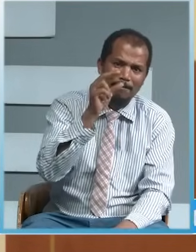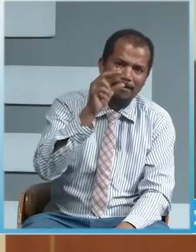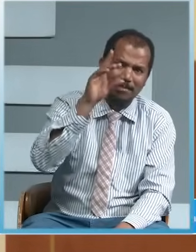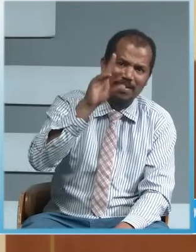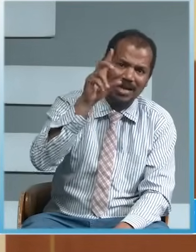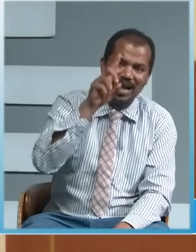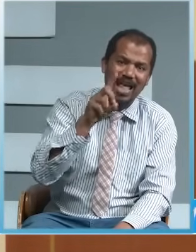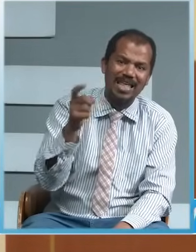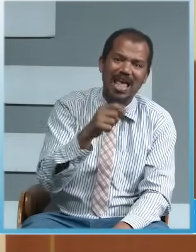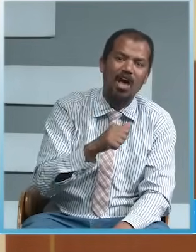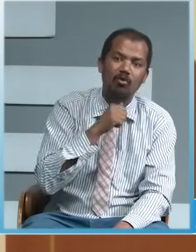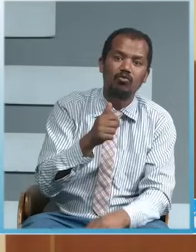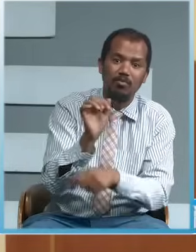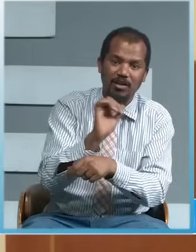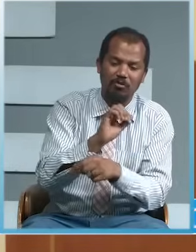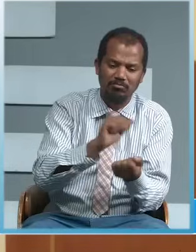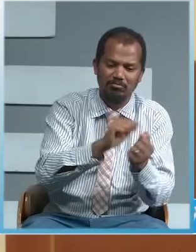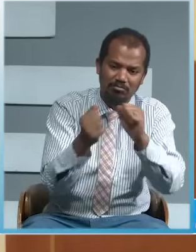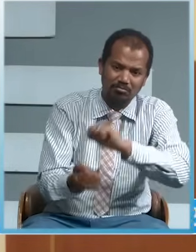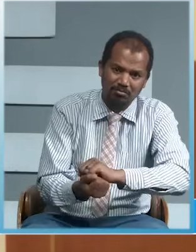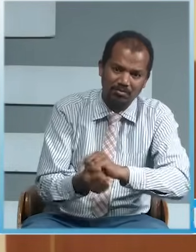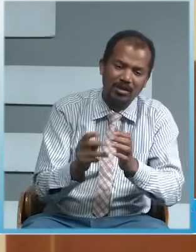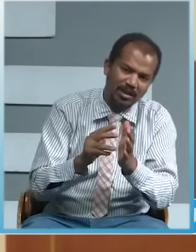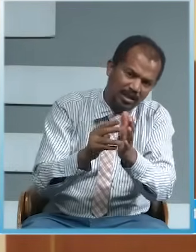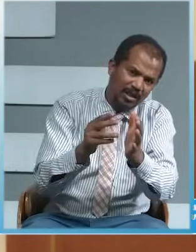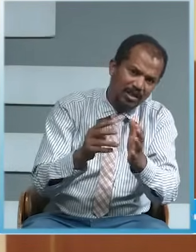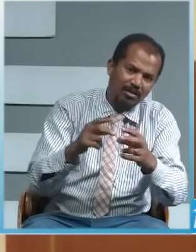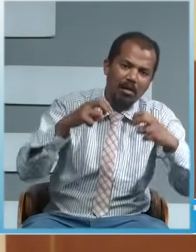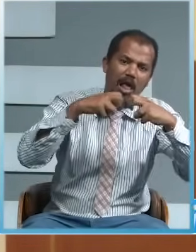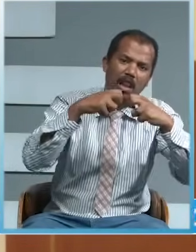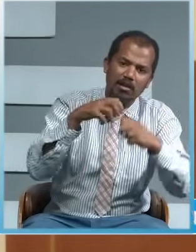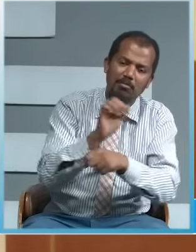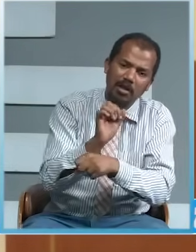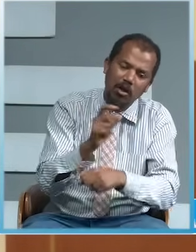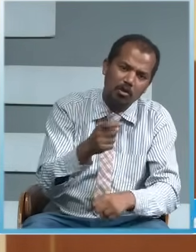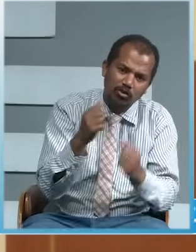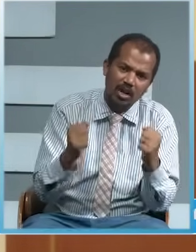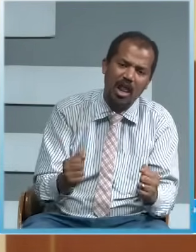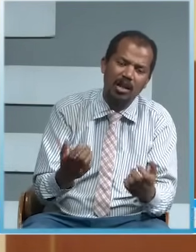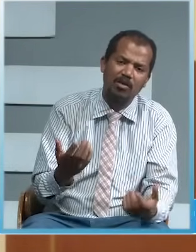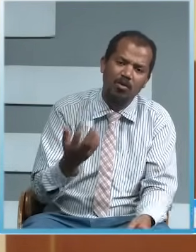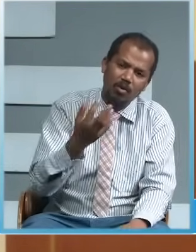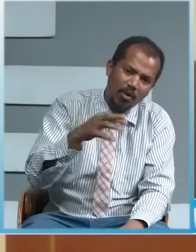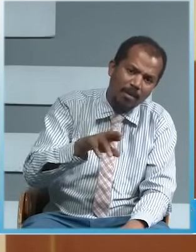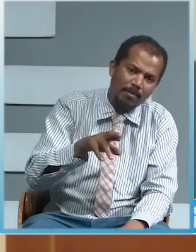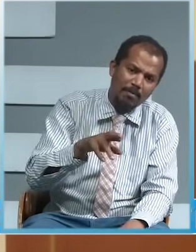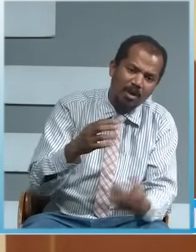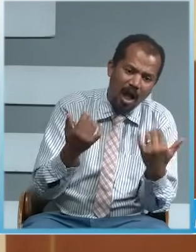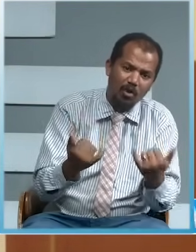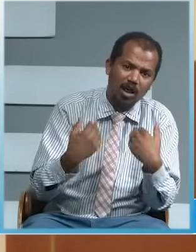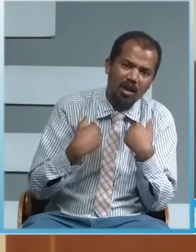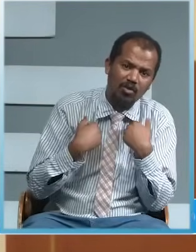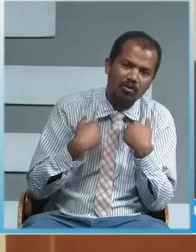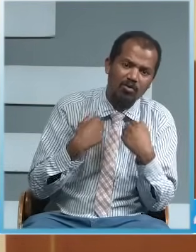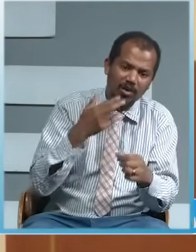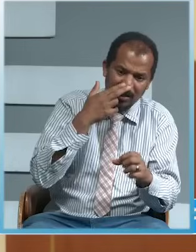በካይ ያልሆኑ መኪኖች እንድንሸጋገር፣ ለምሳሌ ወደ ኤሌክትሪክ መኪና ሊሆን ይችላል፣ ወይም ደግሞ አሁን